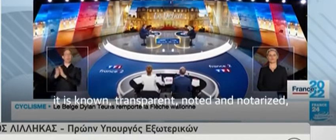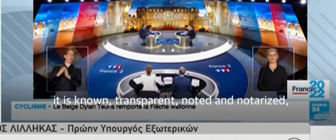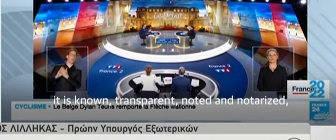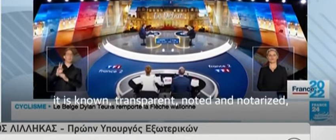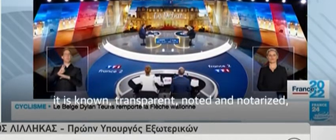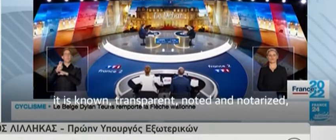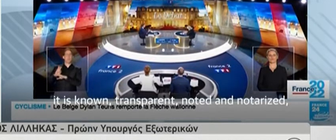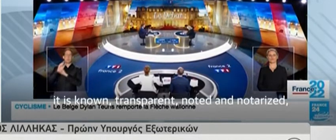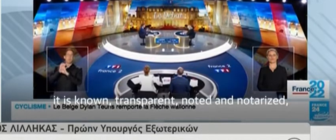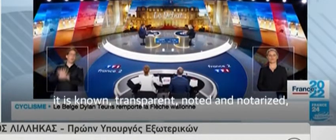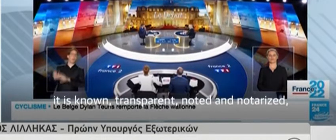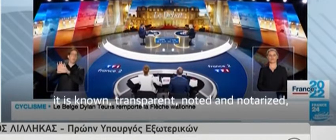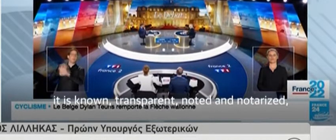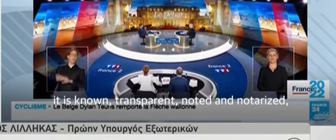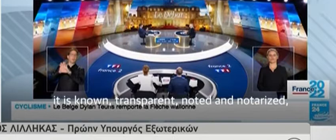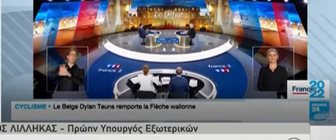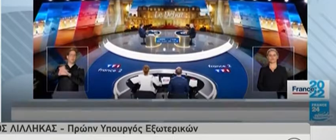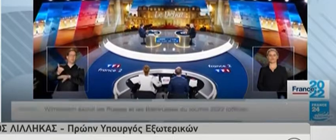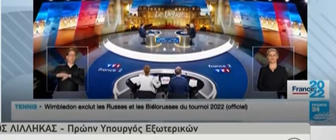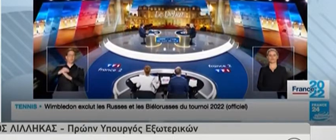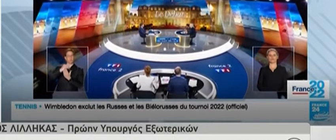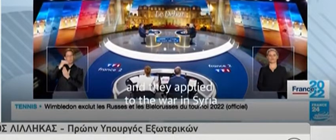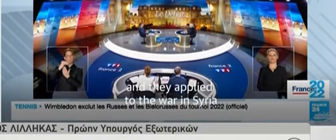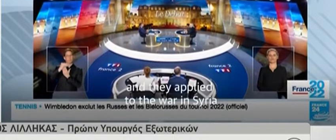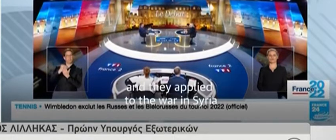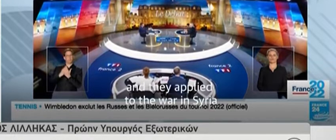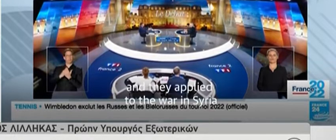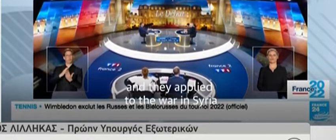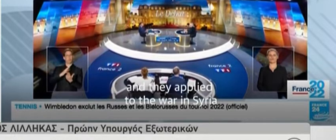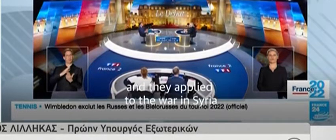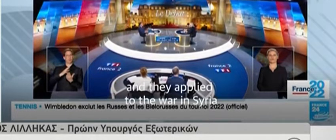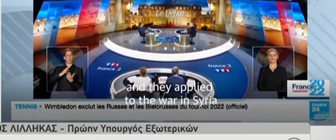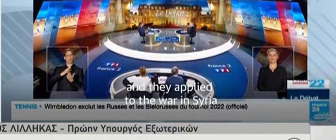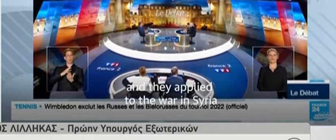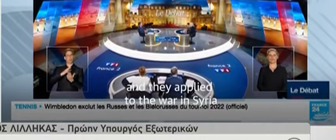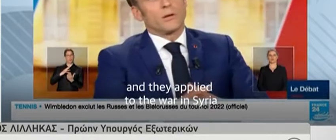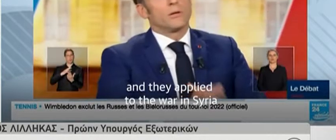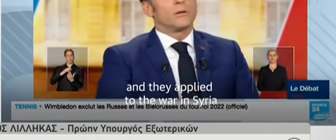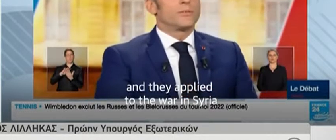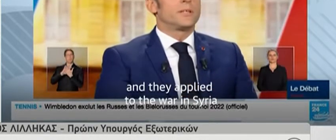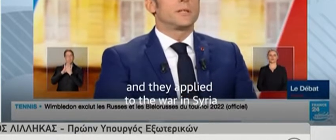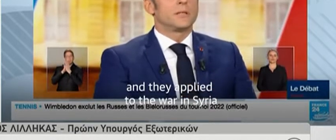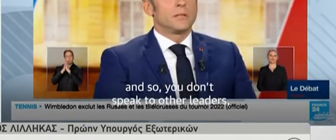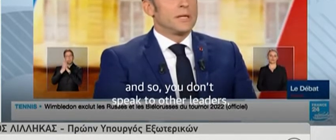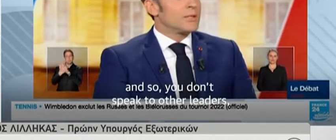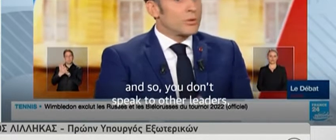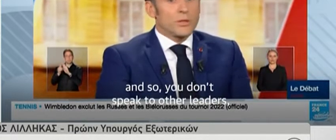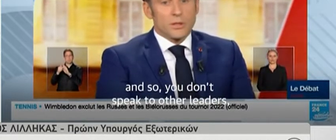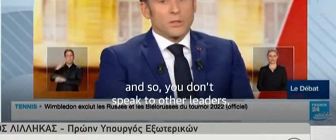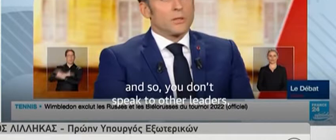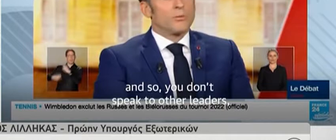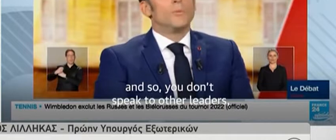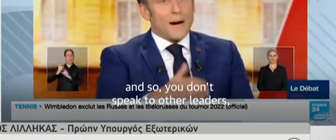μια μόνο που είναι συνήθως αυτή που προβάλλεται η ΓΕΠΕΝ, η πιο δημαγωγική, απλοϊκή προσέγγιση. Μάλιστα.